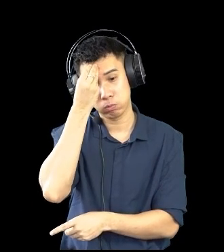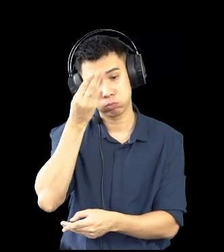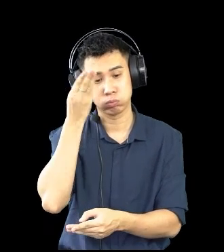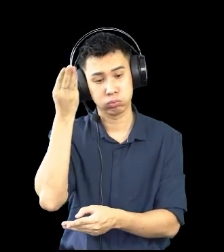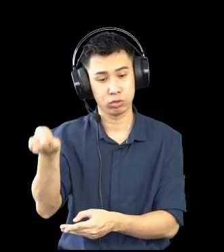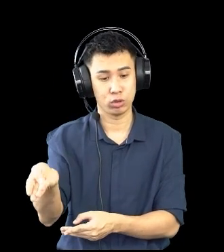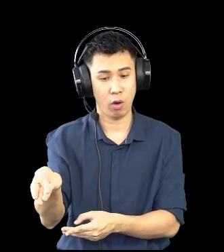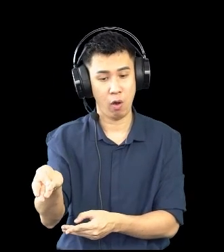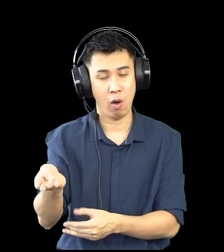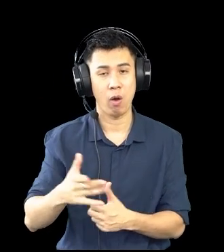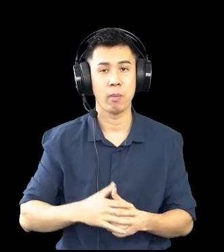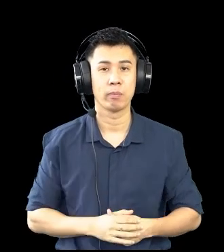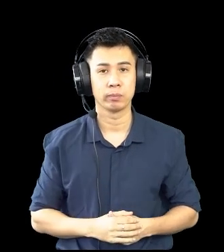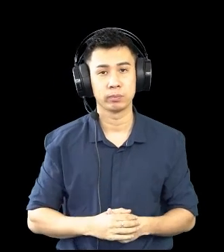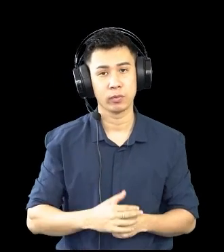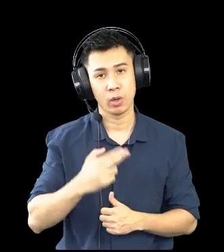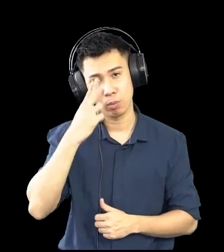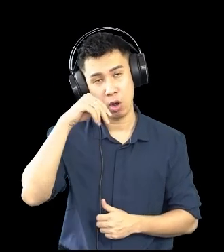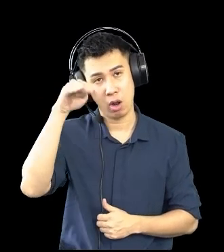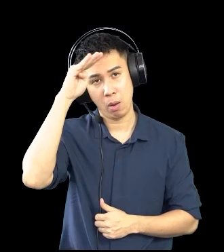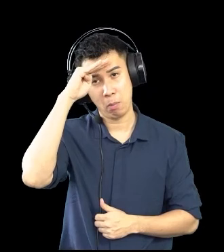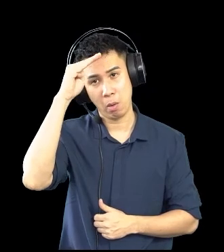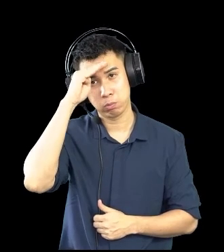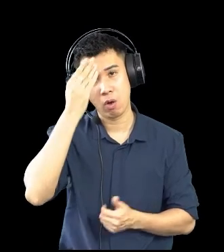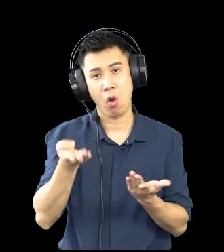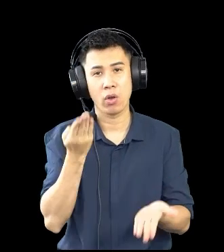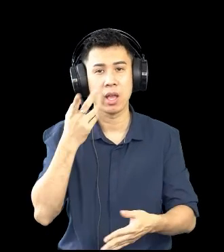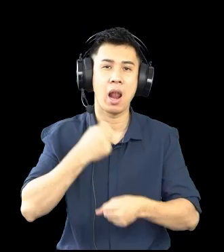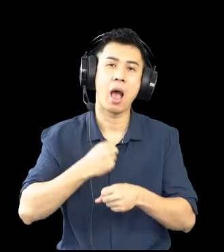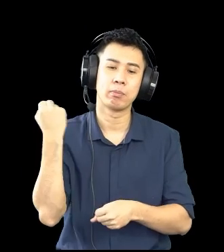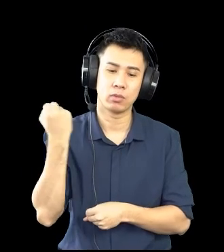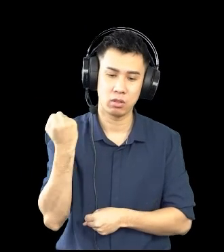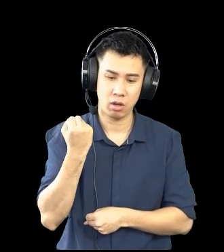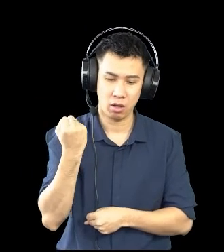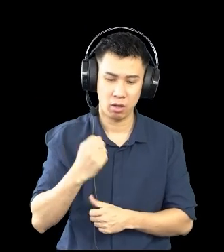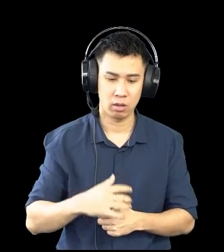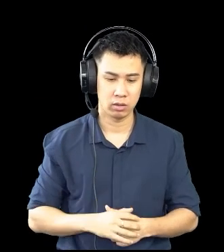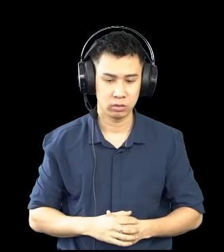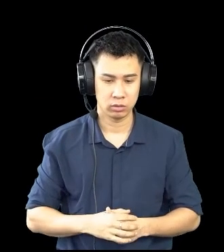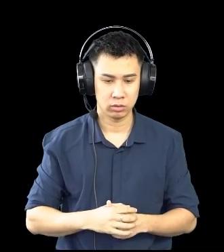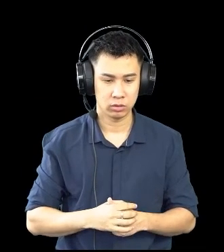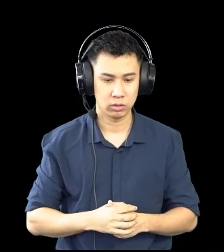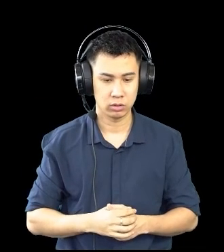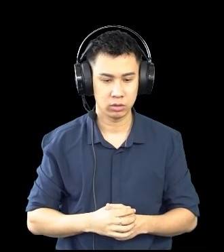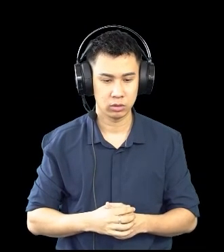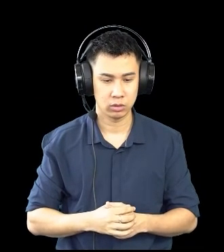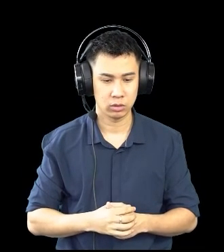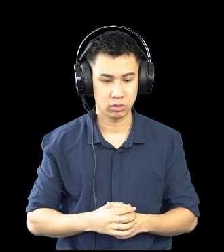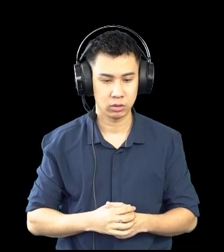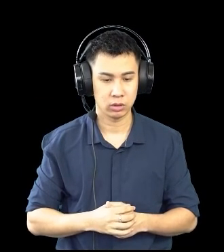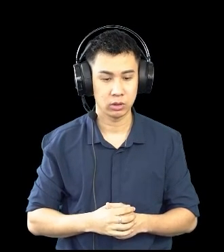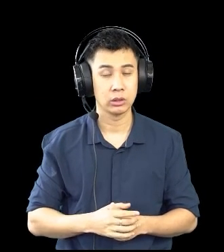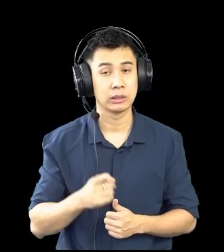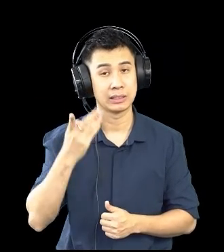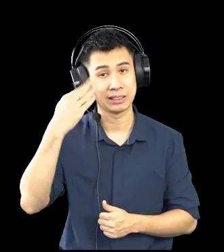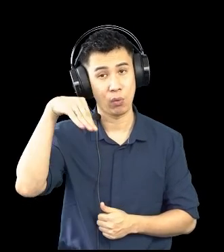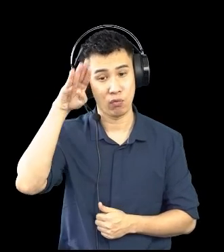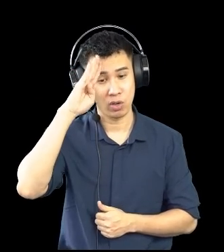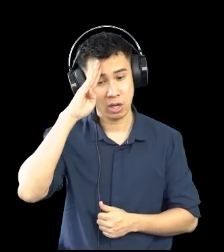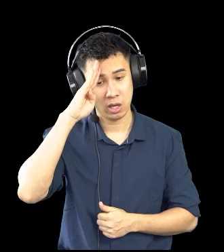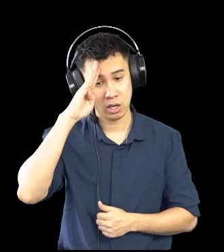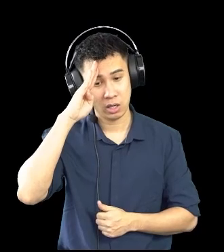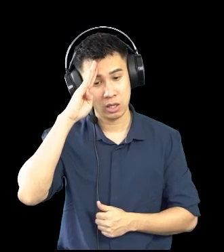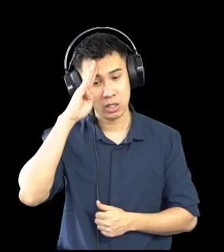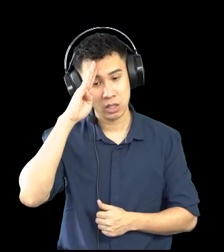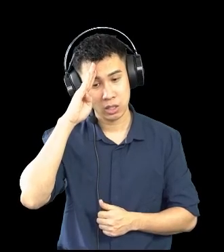quan. nên là bọn em mong là các bạn ấy sẽ làm được. Còn về cái việc là các bạn giáo viên, những